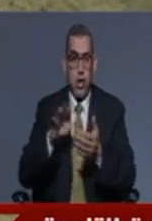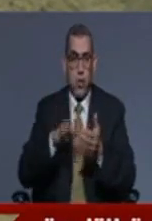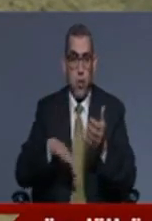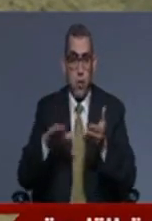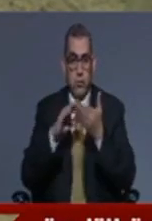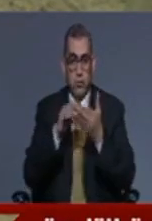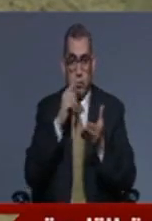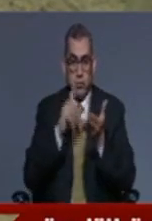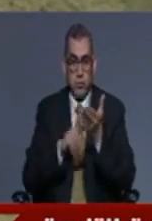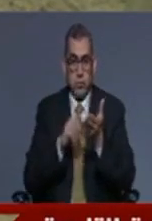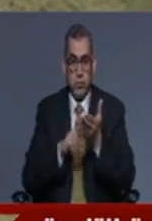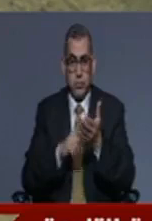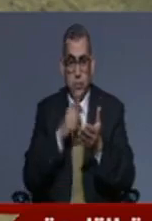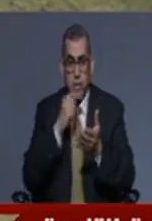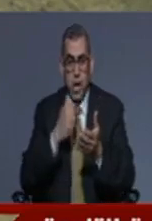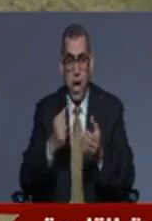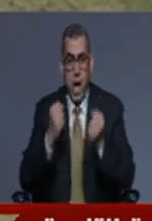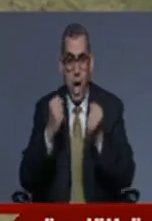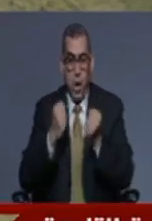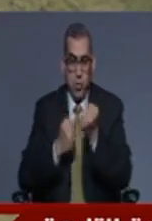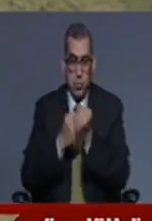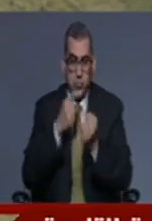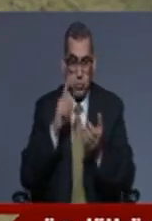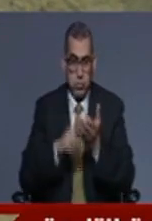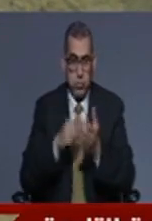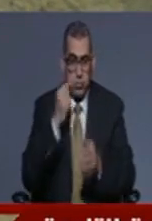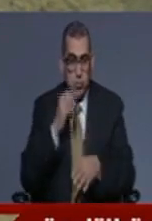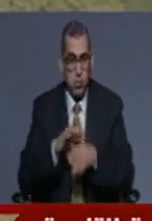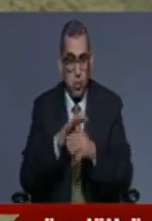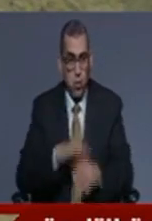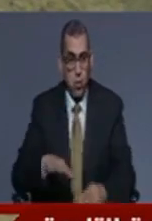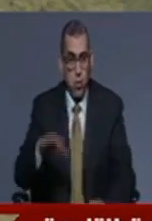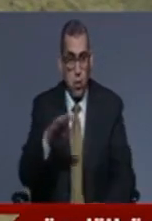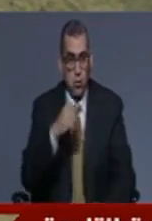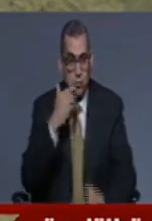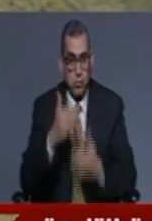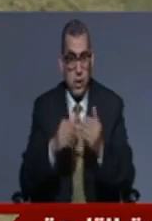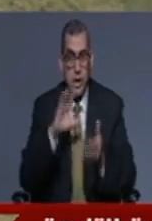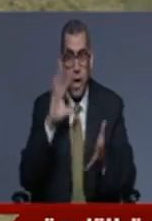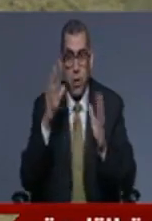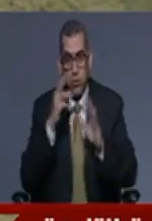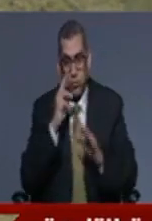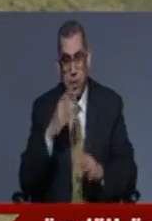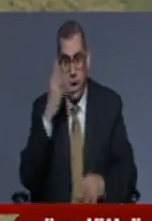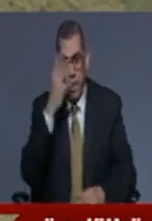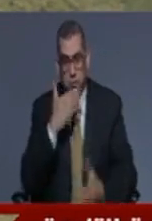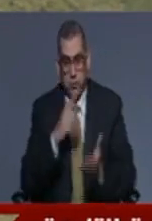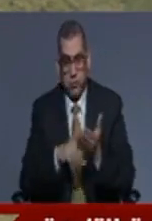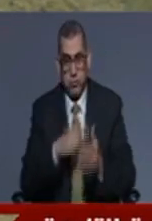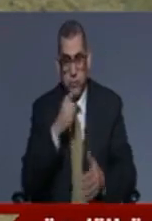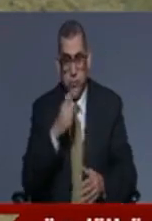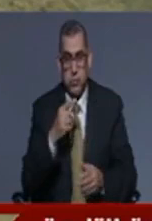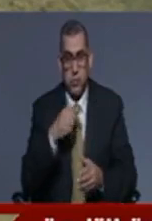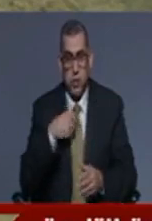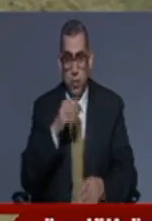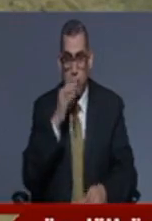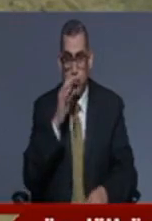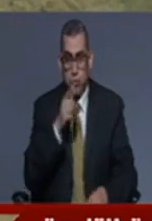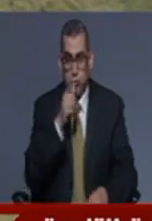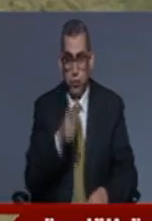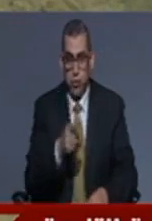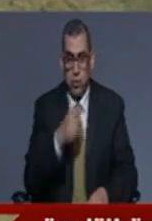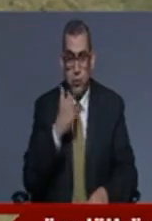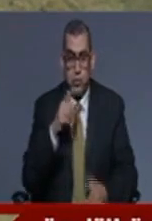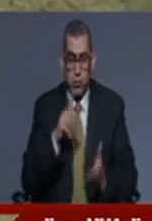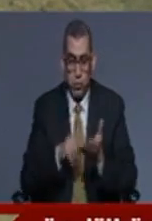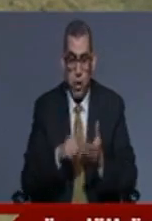ممثلة قوة ديناميكية في الساحة الدولية. ولهذا أصبح الآن الأمر